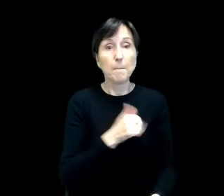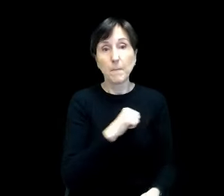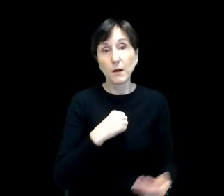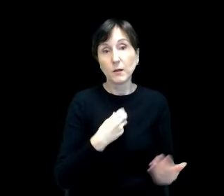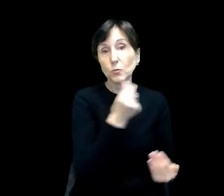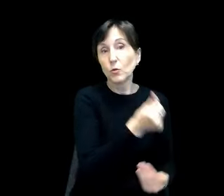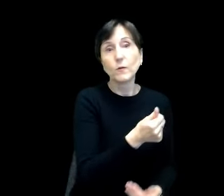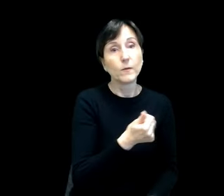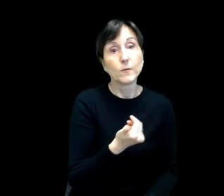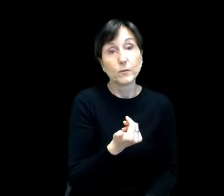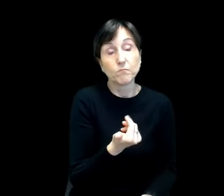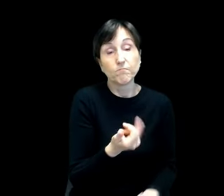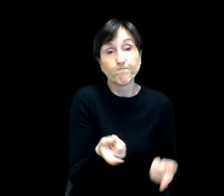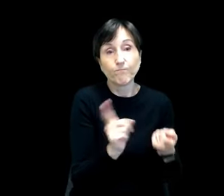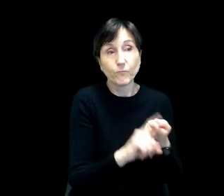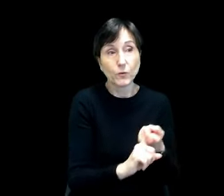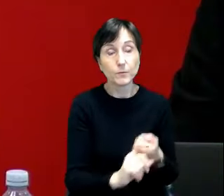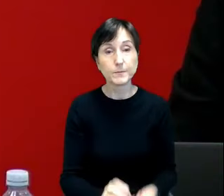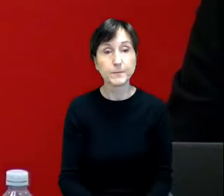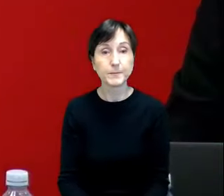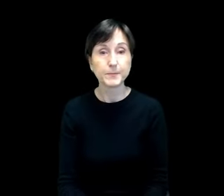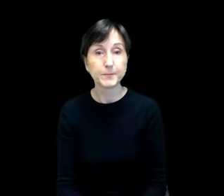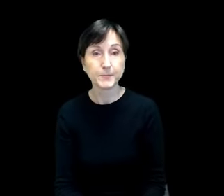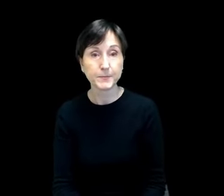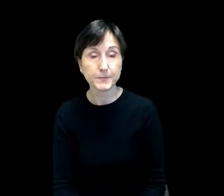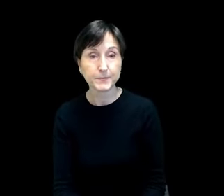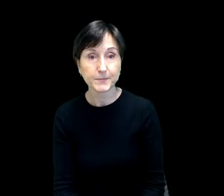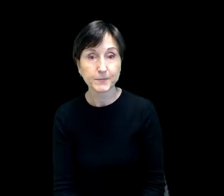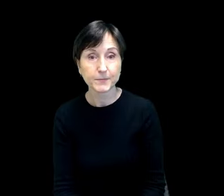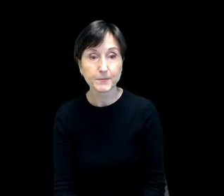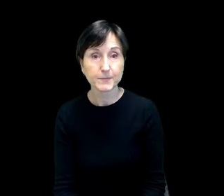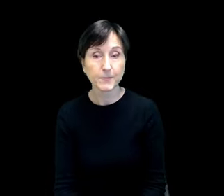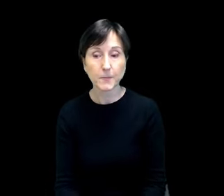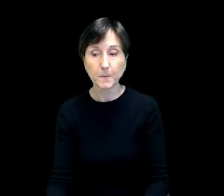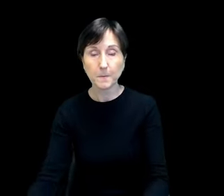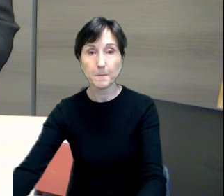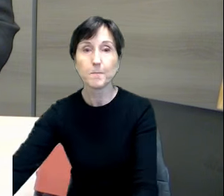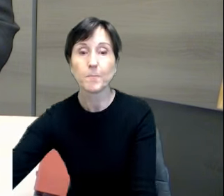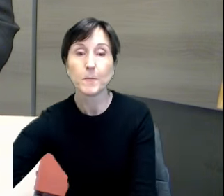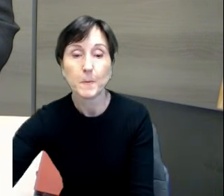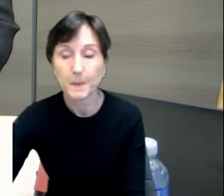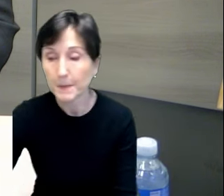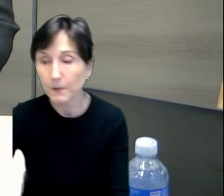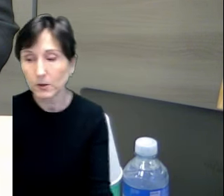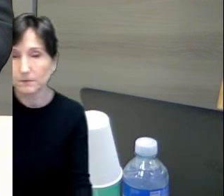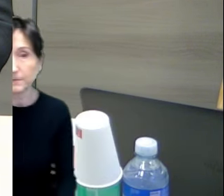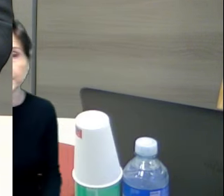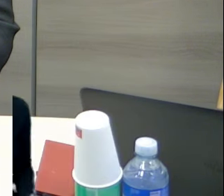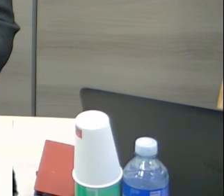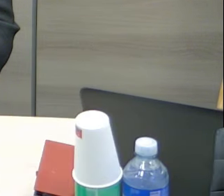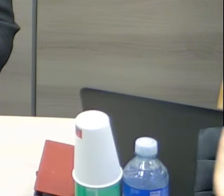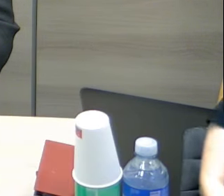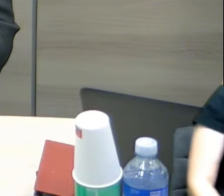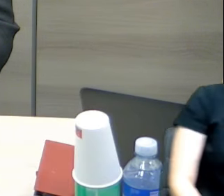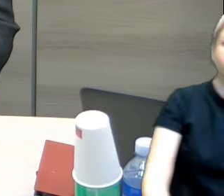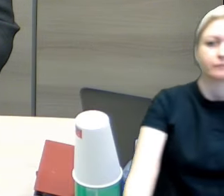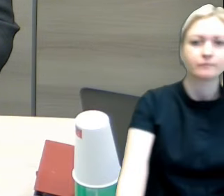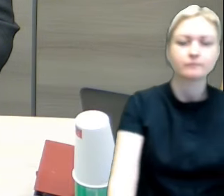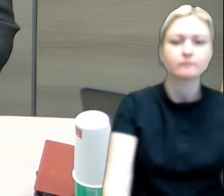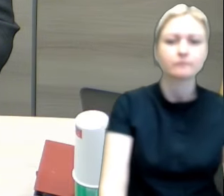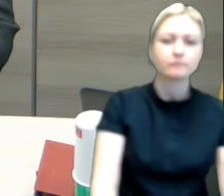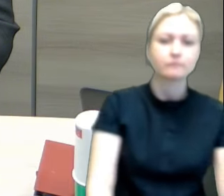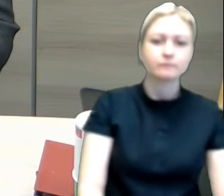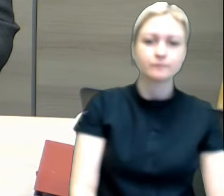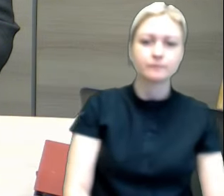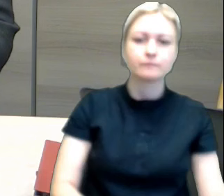kitas taip ačiū daugiau klausimų ačiū kristinai